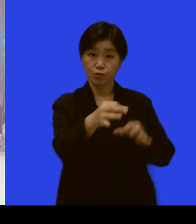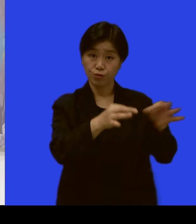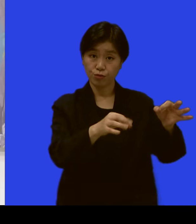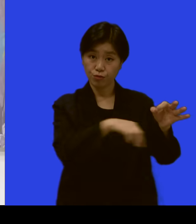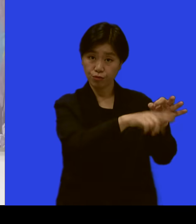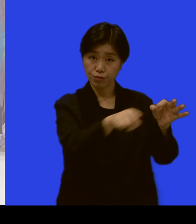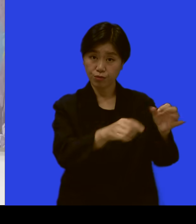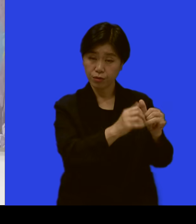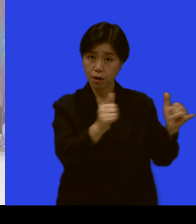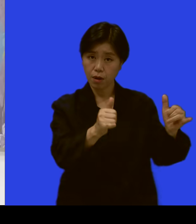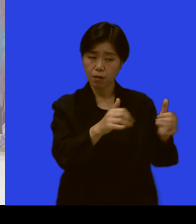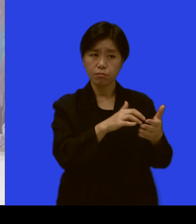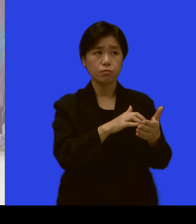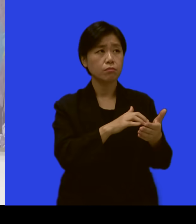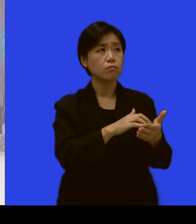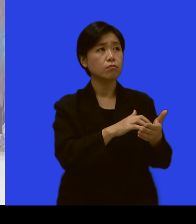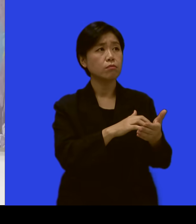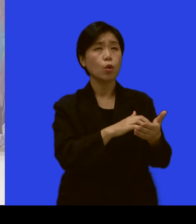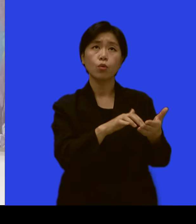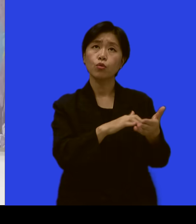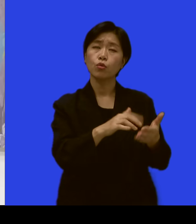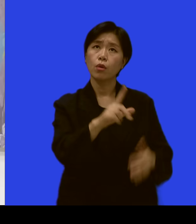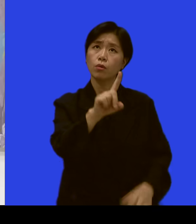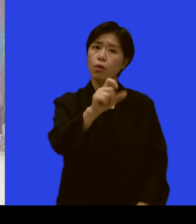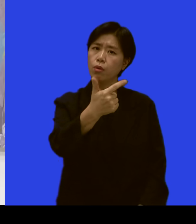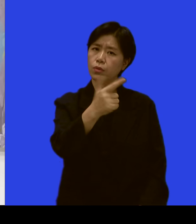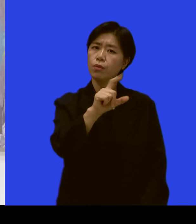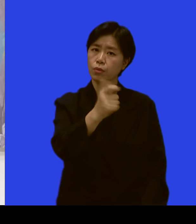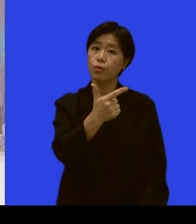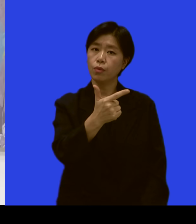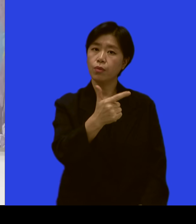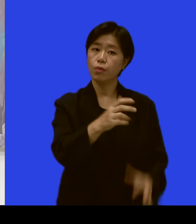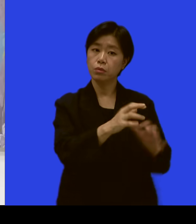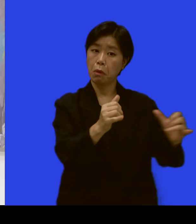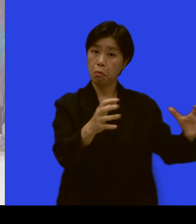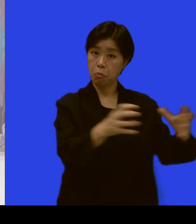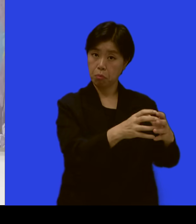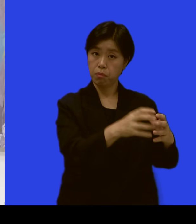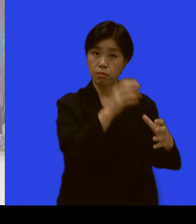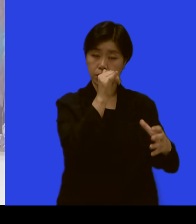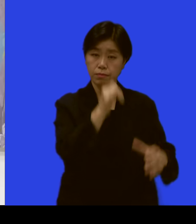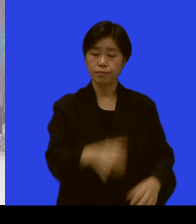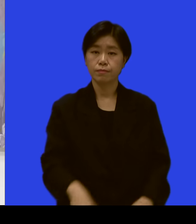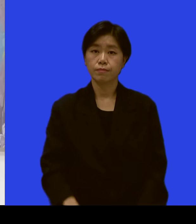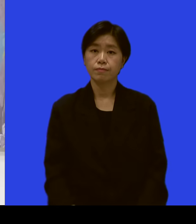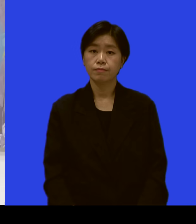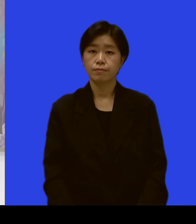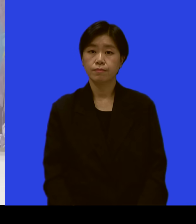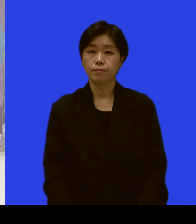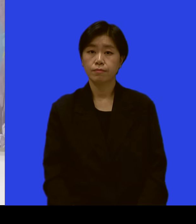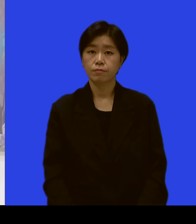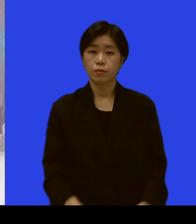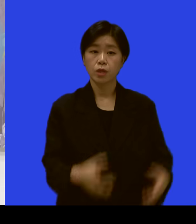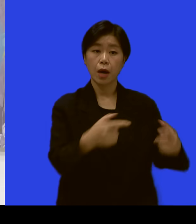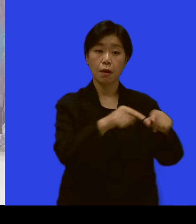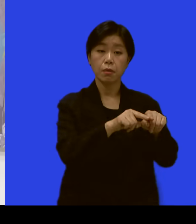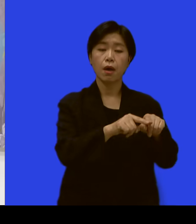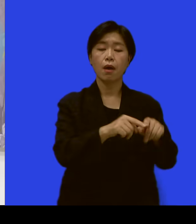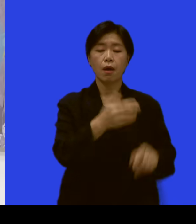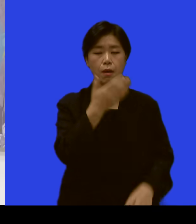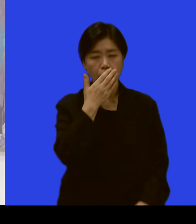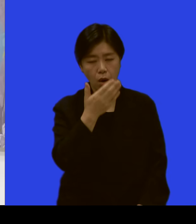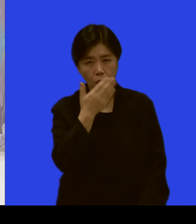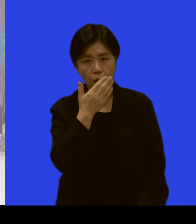바텐더 친구들이 한 16명 정도 됐었는데 네. 그 친구들이랑 그냥 같이 먹고